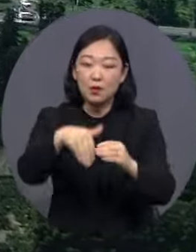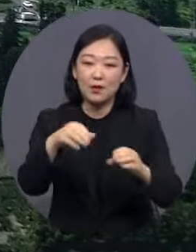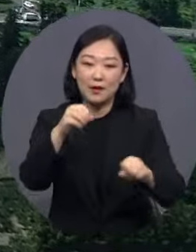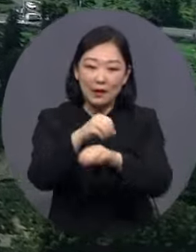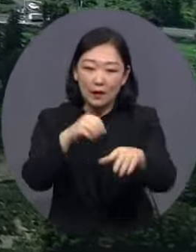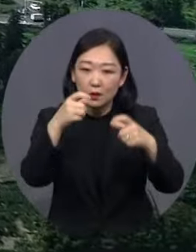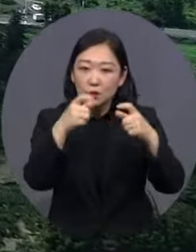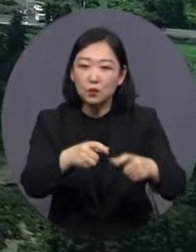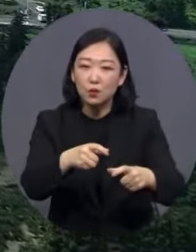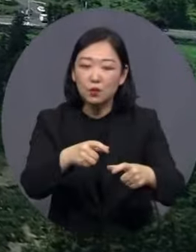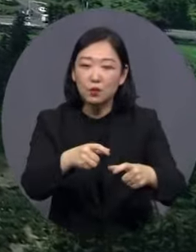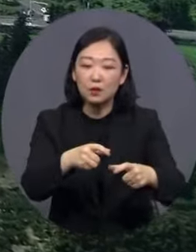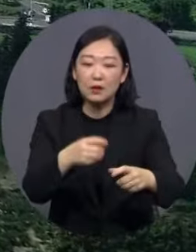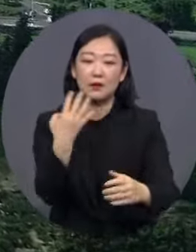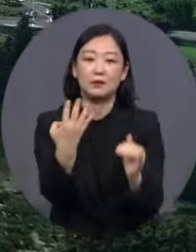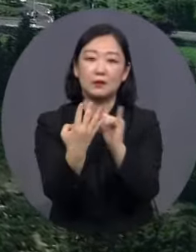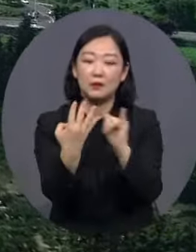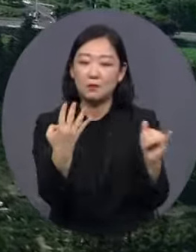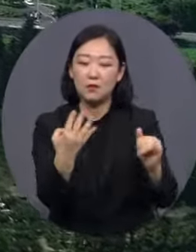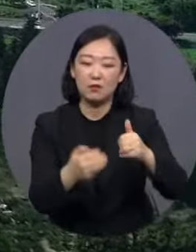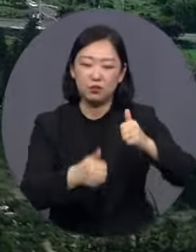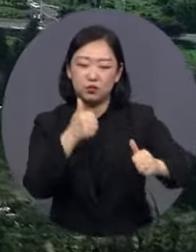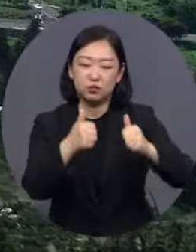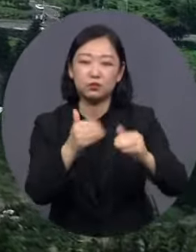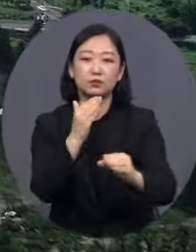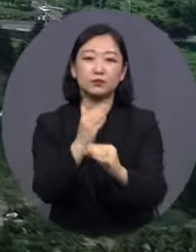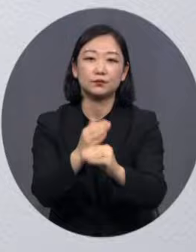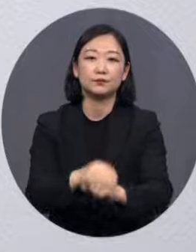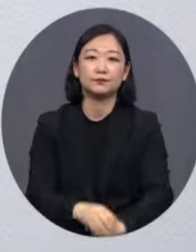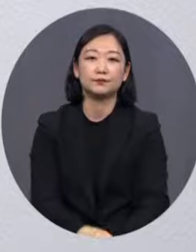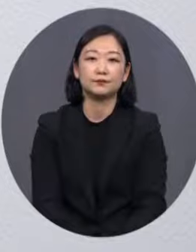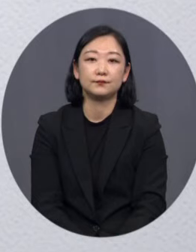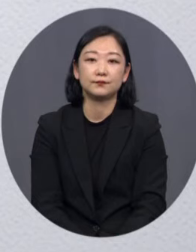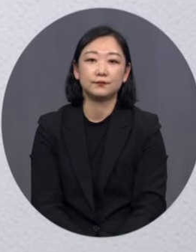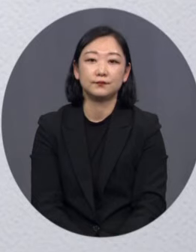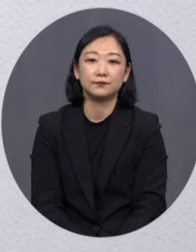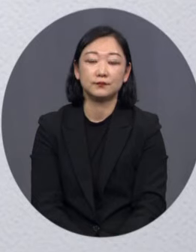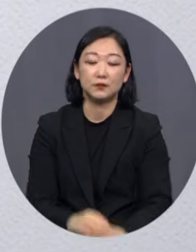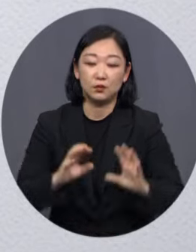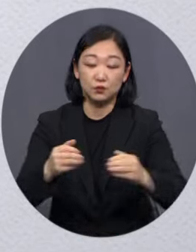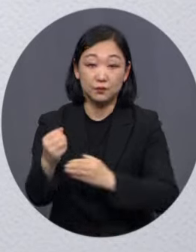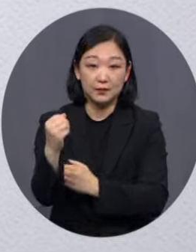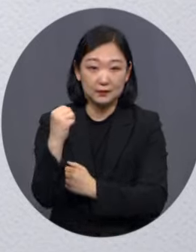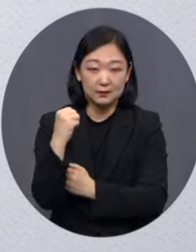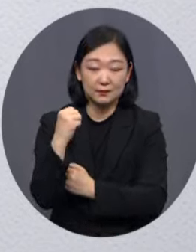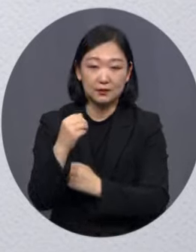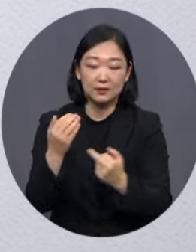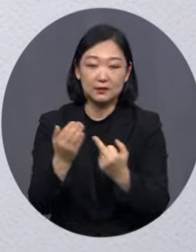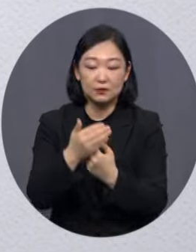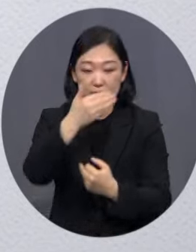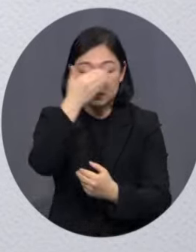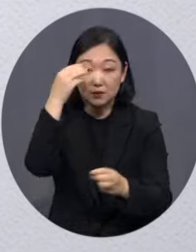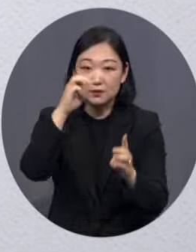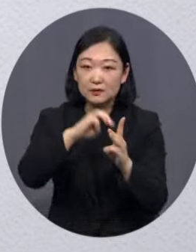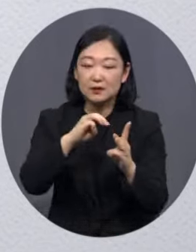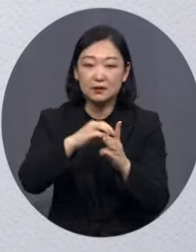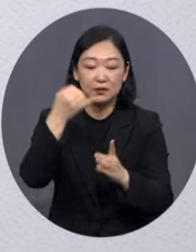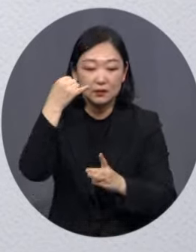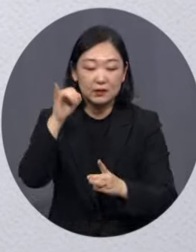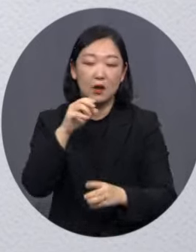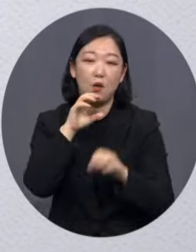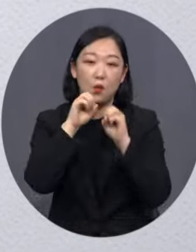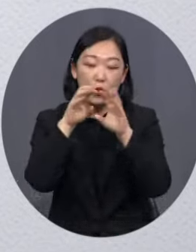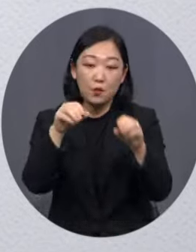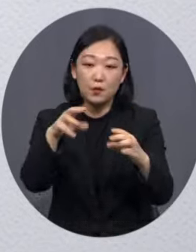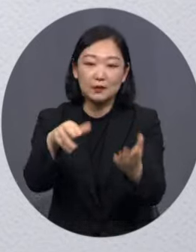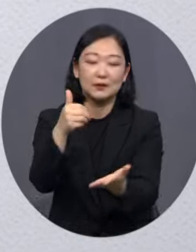아라동의 선거구는 네명이 치열한 경쟁을 벌립니다 국민의 힘에서는 제주 청년 센터 기획 홍보 팀장을